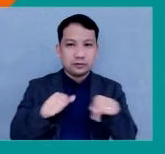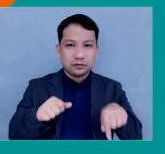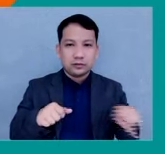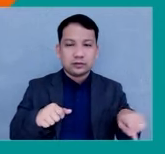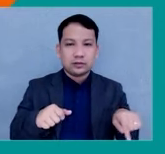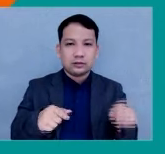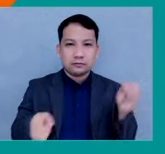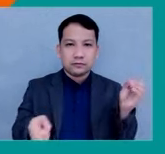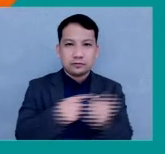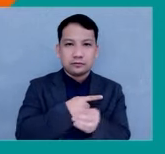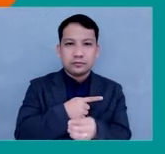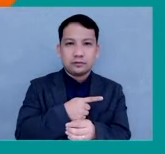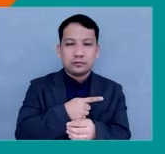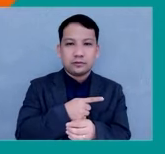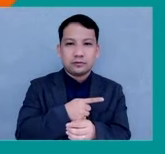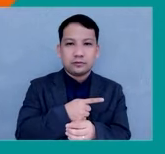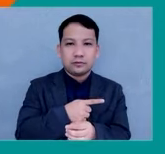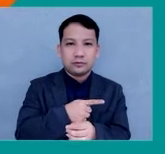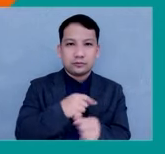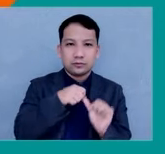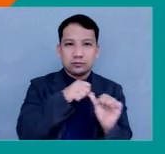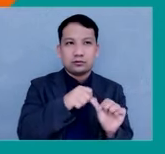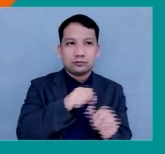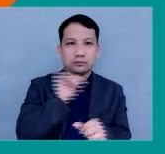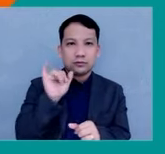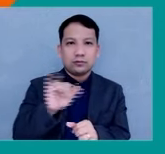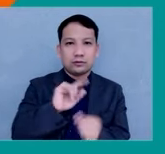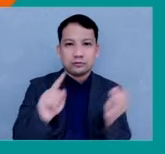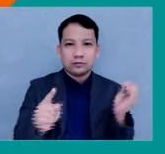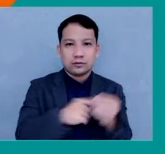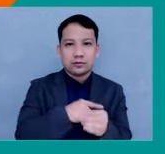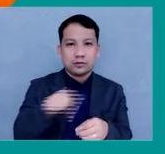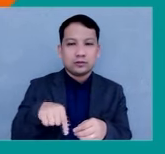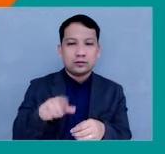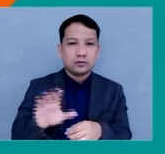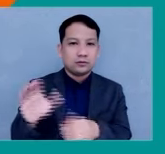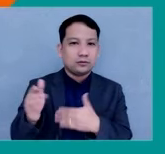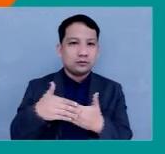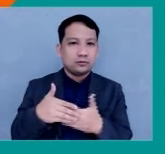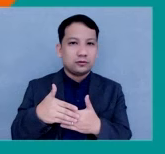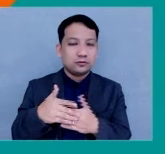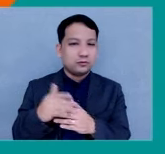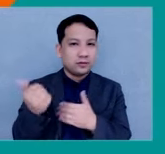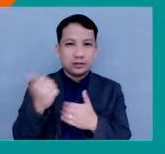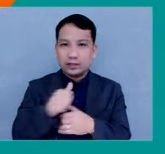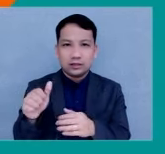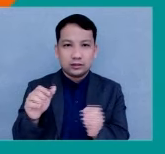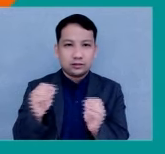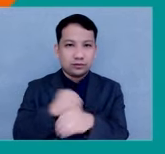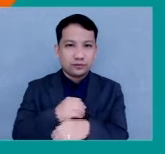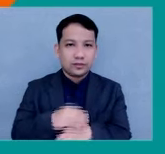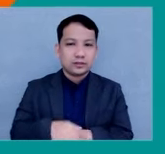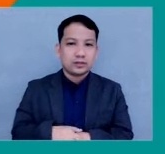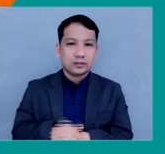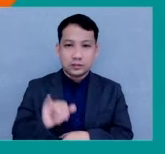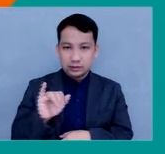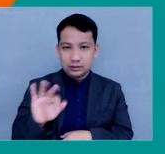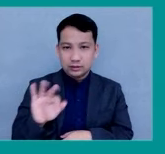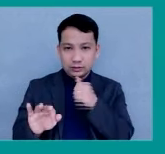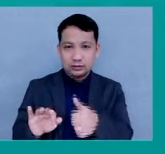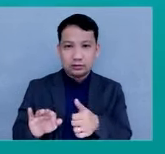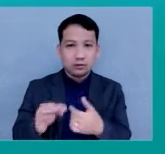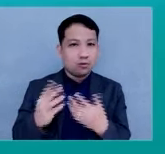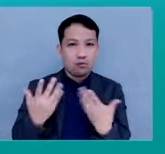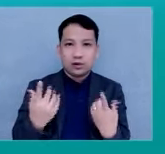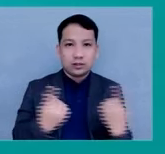perpetually disqualifying her yes. from office, no? At kung hindi sila mag-a-act doon,